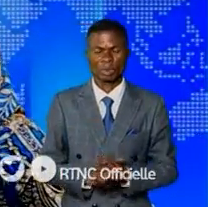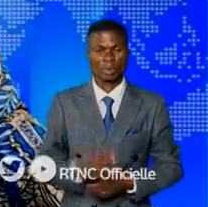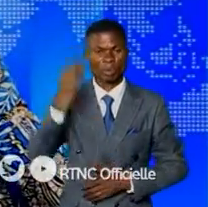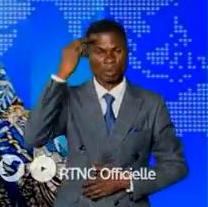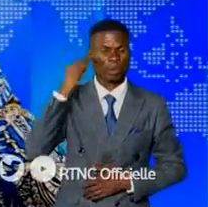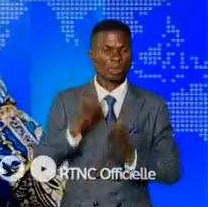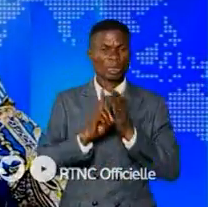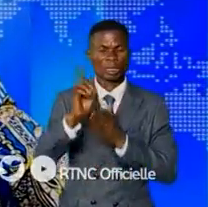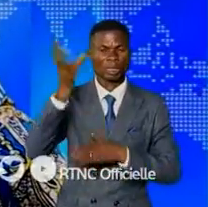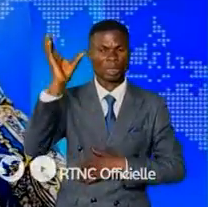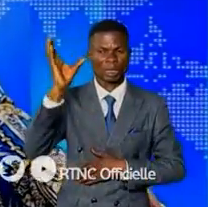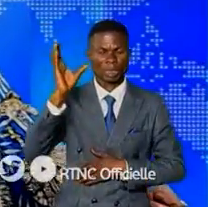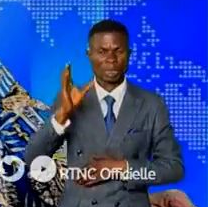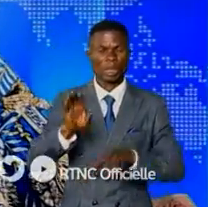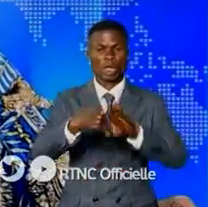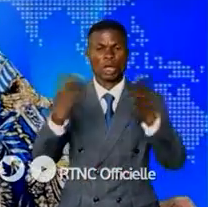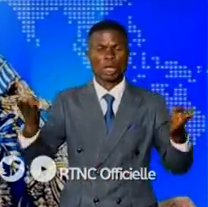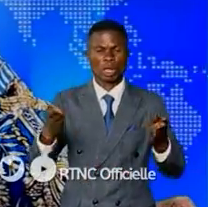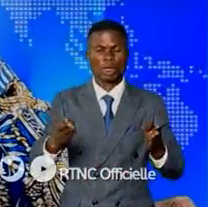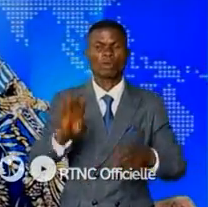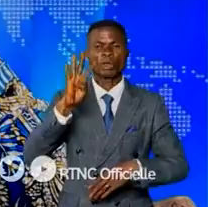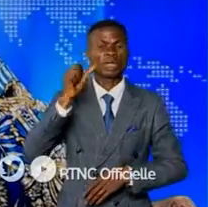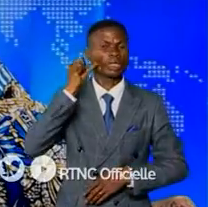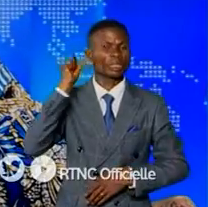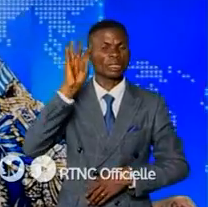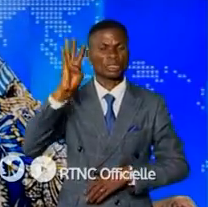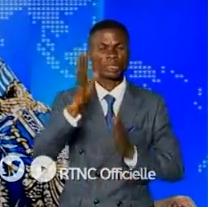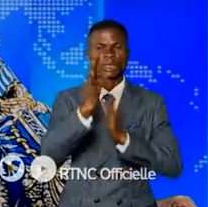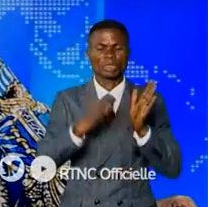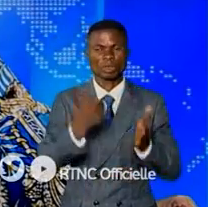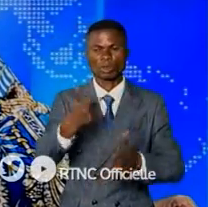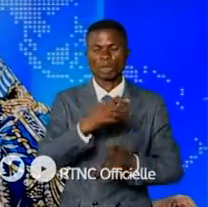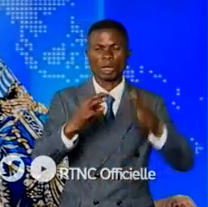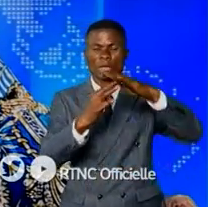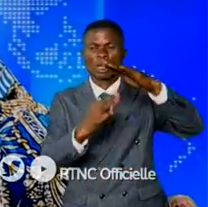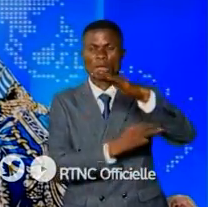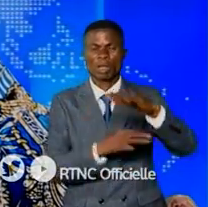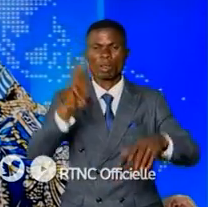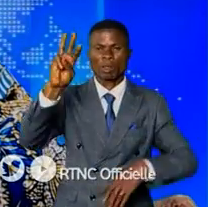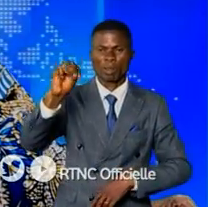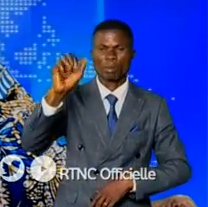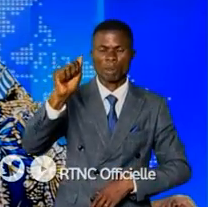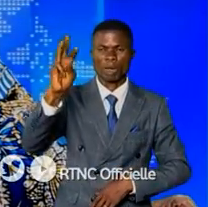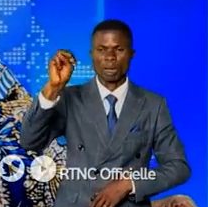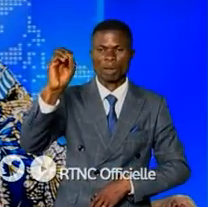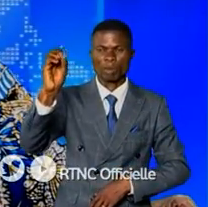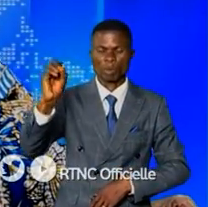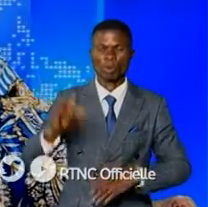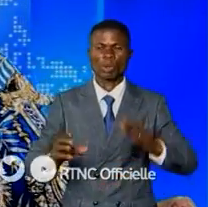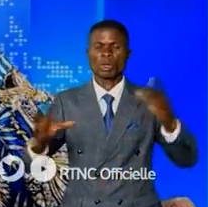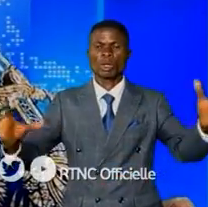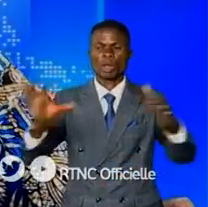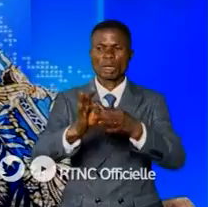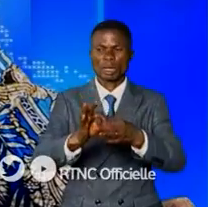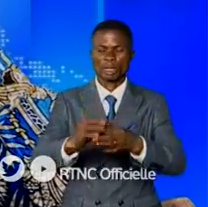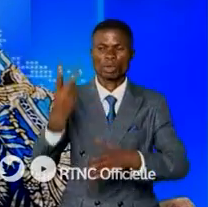ministre du Développement rural a inauguré ce jeudi 18 février 2021 le pont Mamonamboa reliant les routes Nzoko et Mokali.